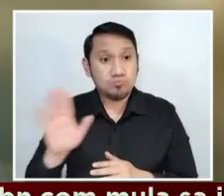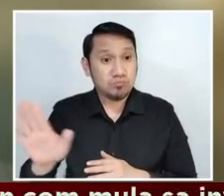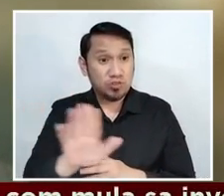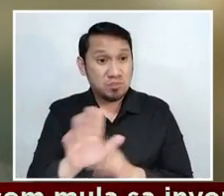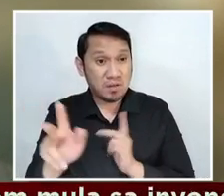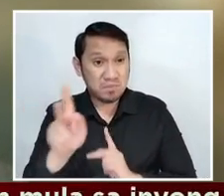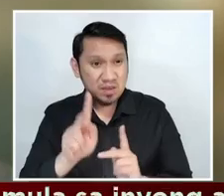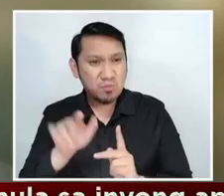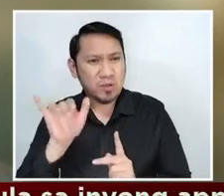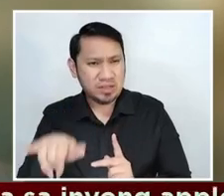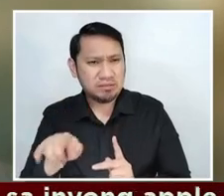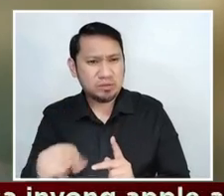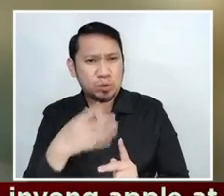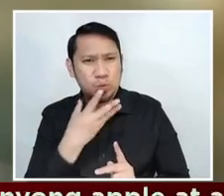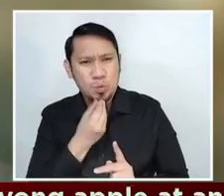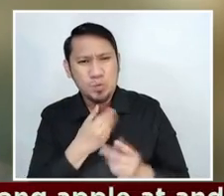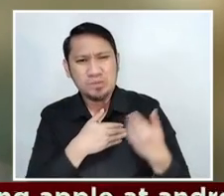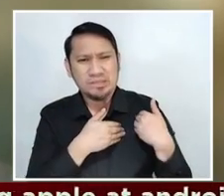this